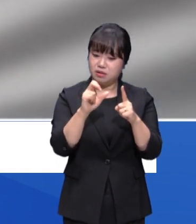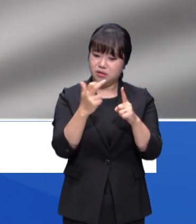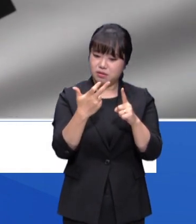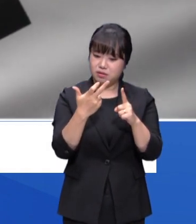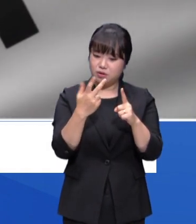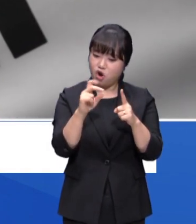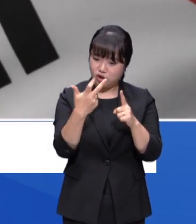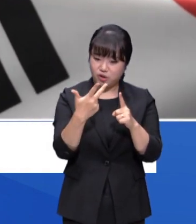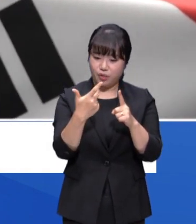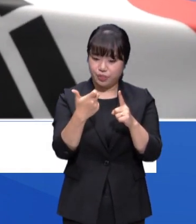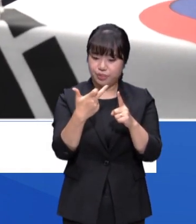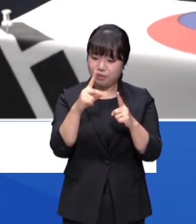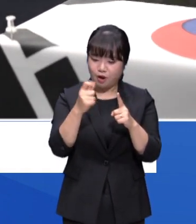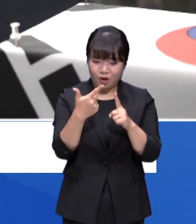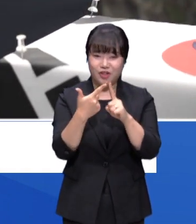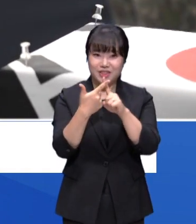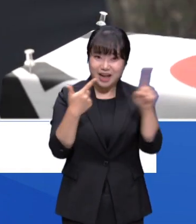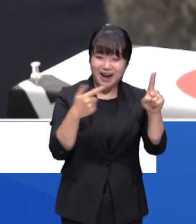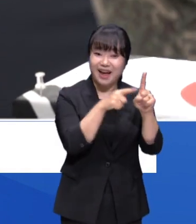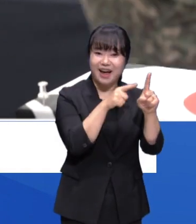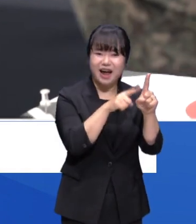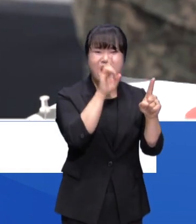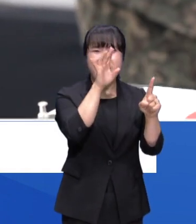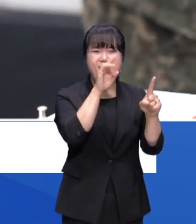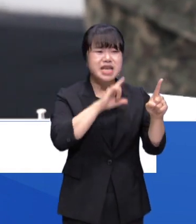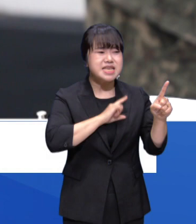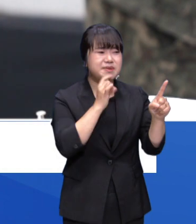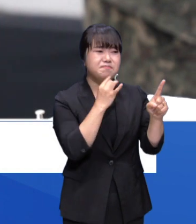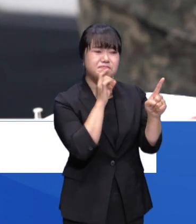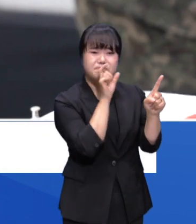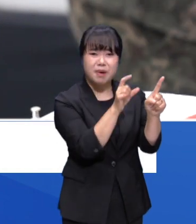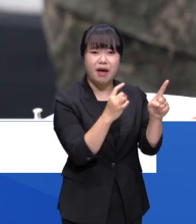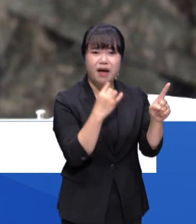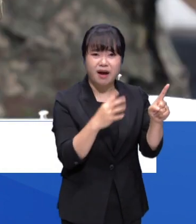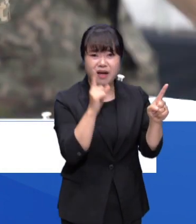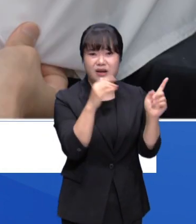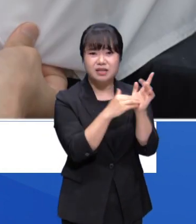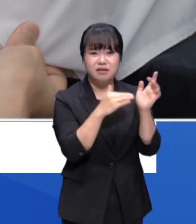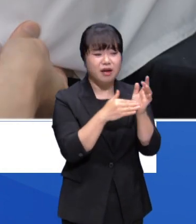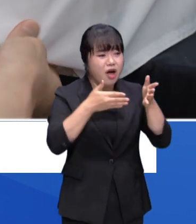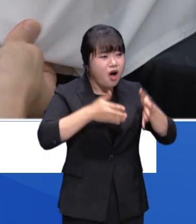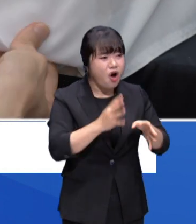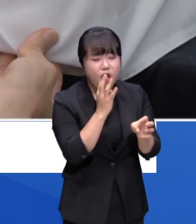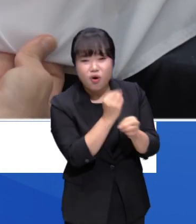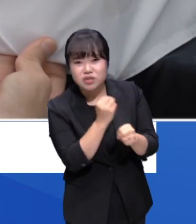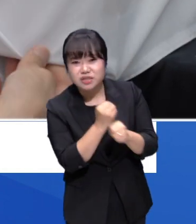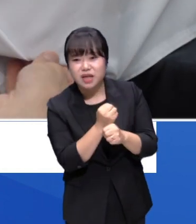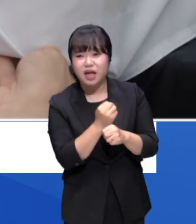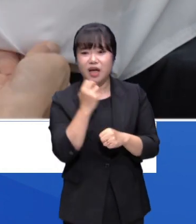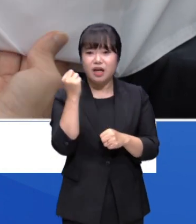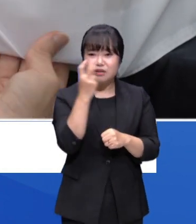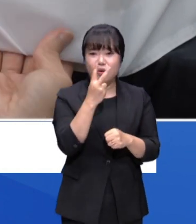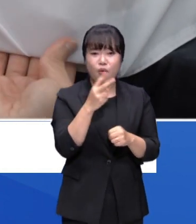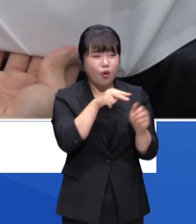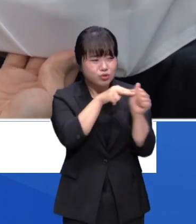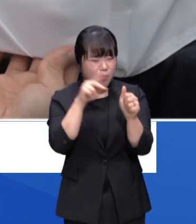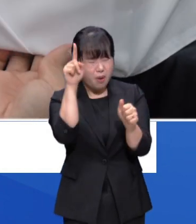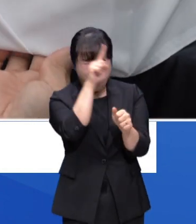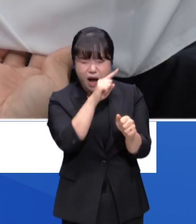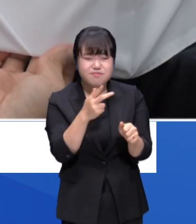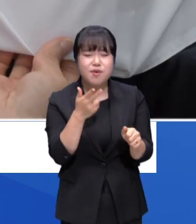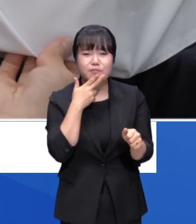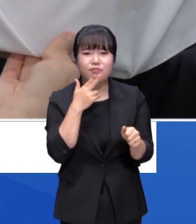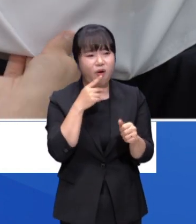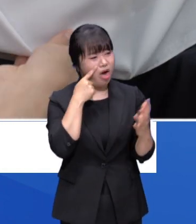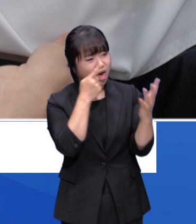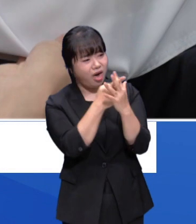있고 다른 건 아무것도 나오는 게 없습니다. 인적성, 뭐 생년월일 그리고 네. 모든 게 나오는 게 하나도